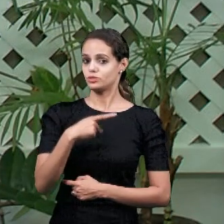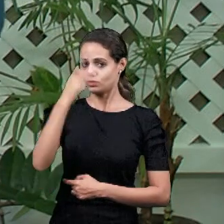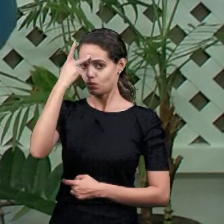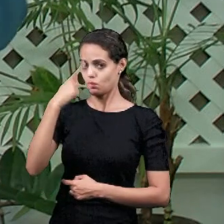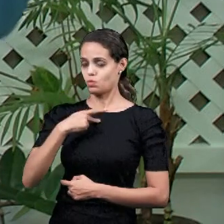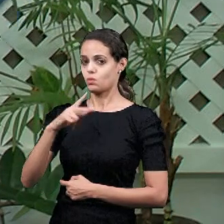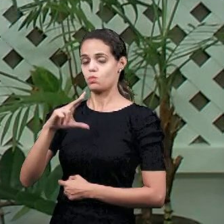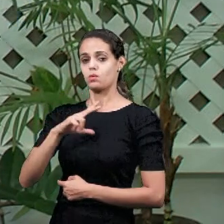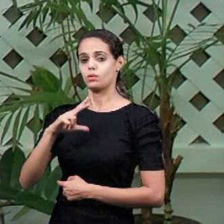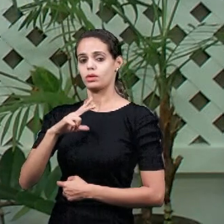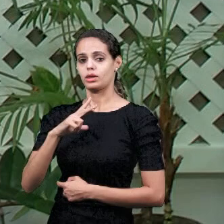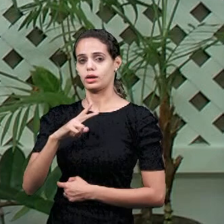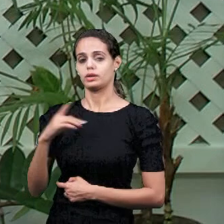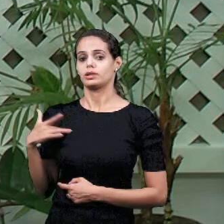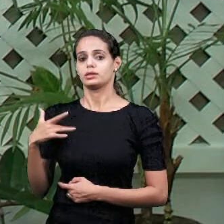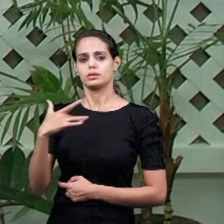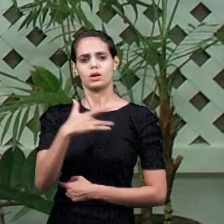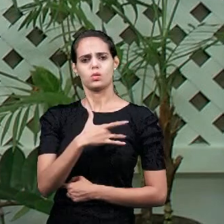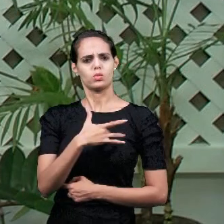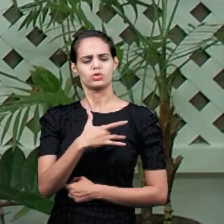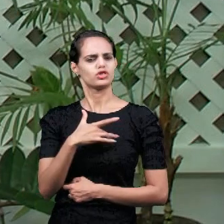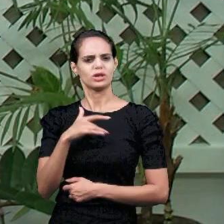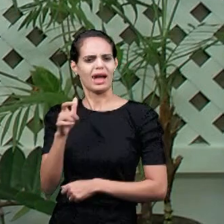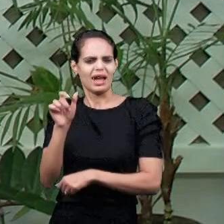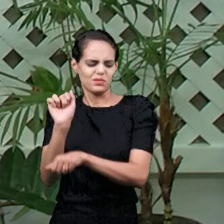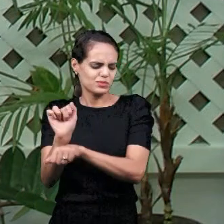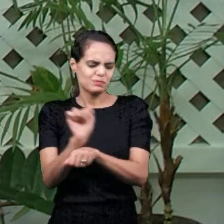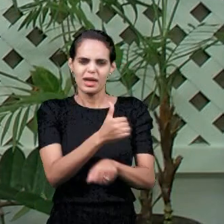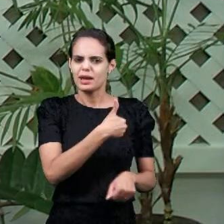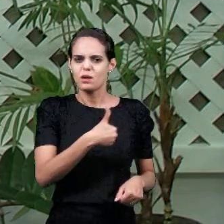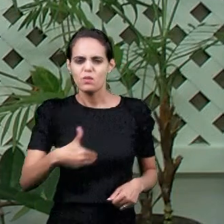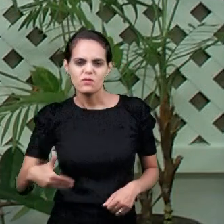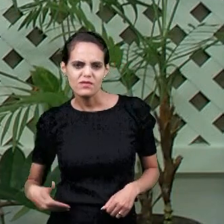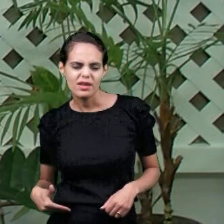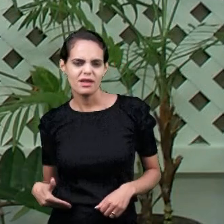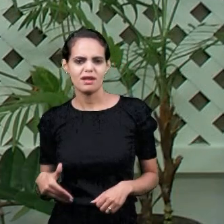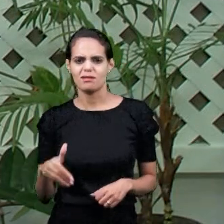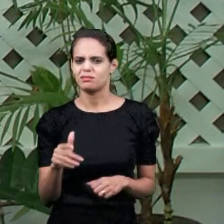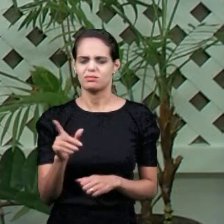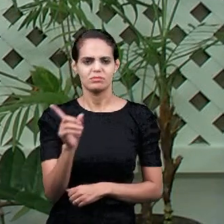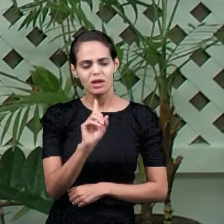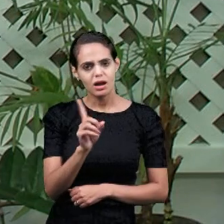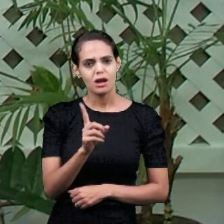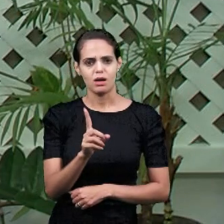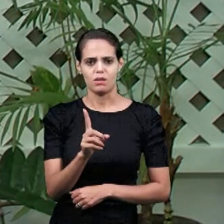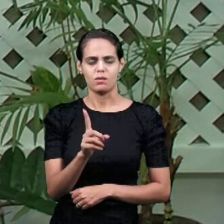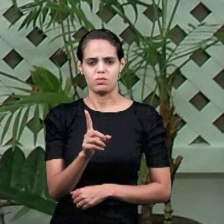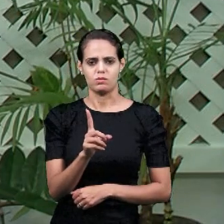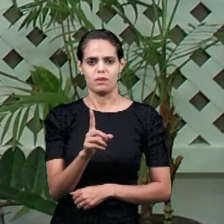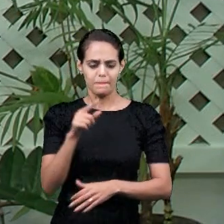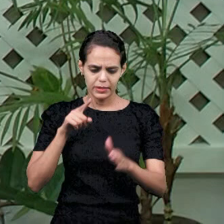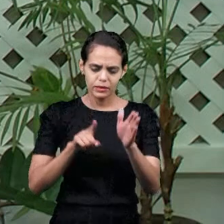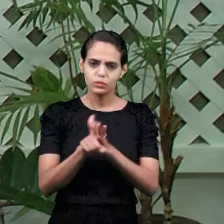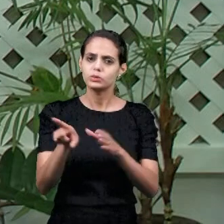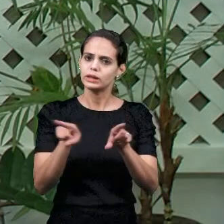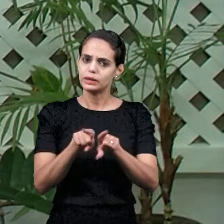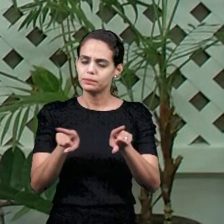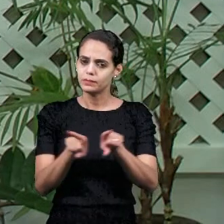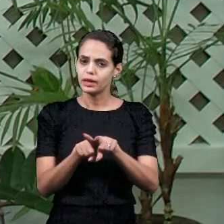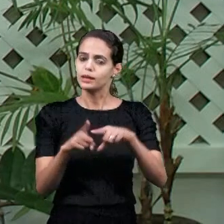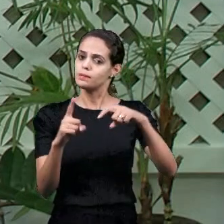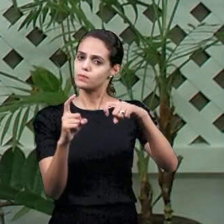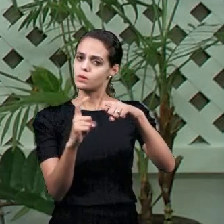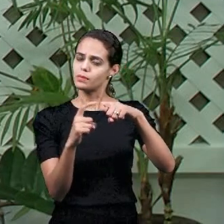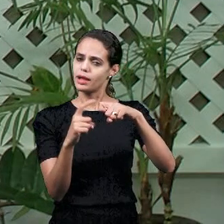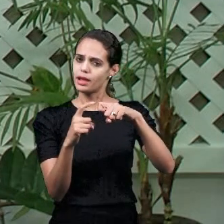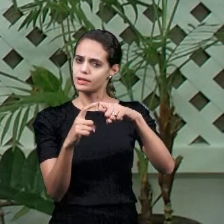pour le gouvernement, n'attendez pas quelqu'un d'autre. Consultez votre médecin. Si une fois que vous quittez l'hôpital, si vous n'avez pas